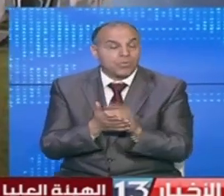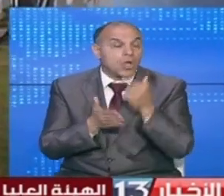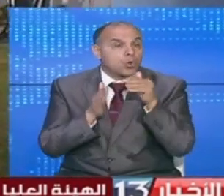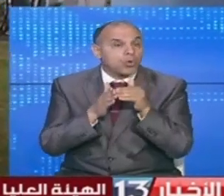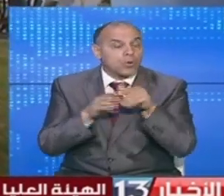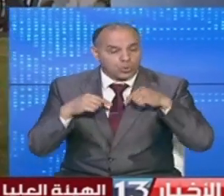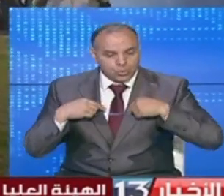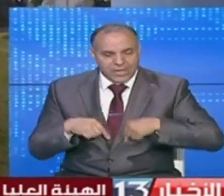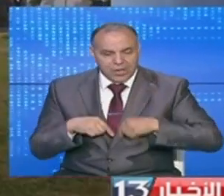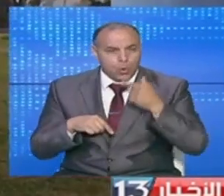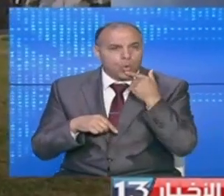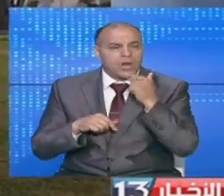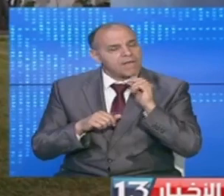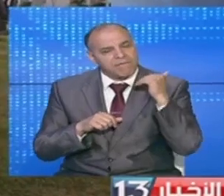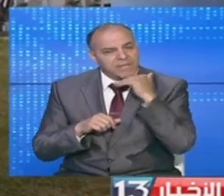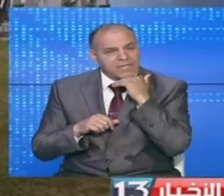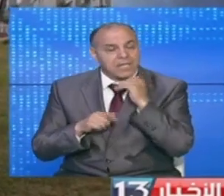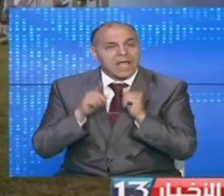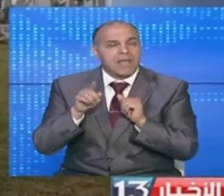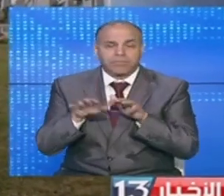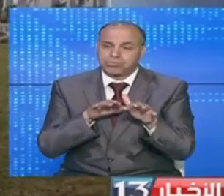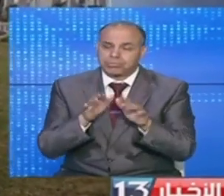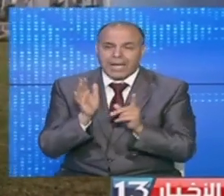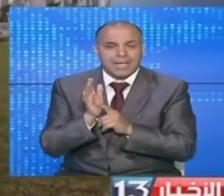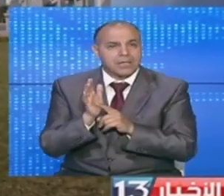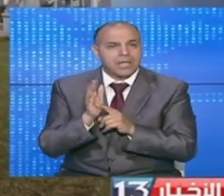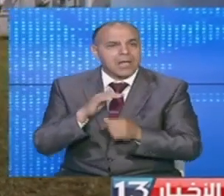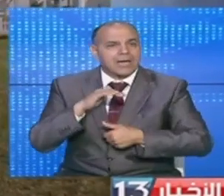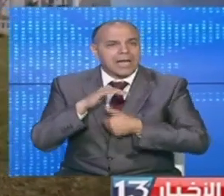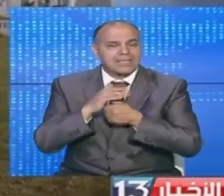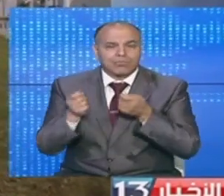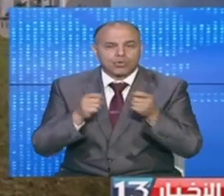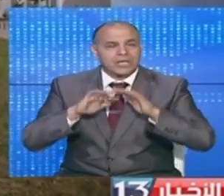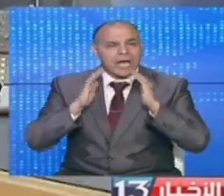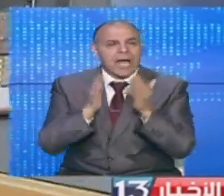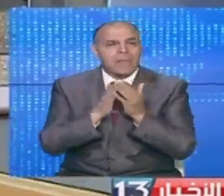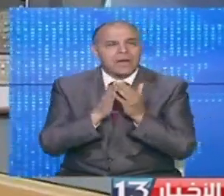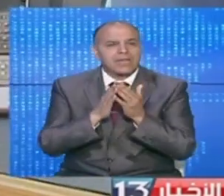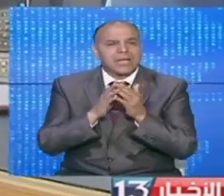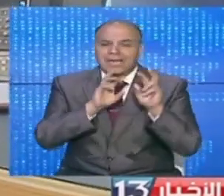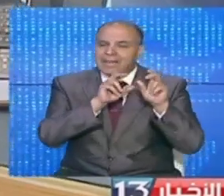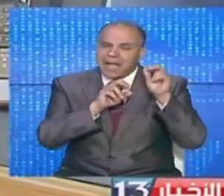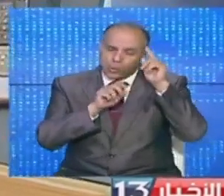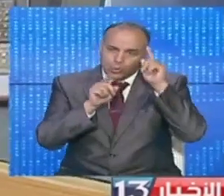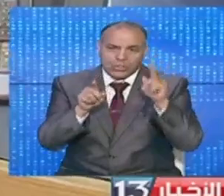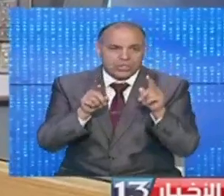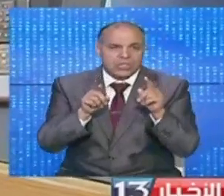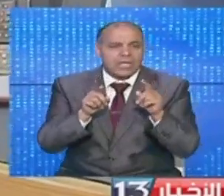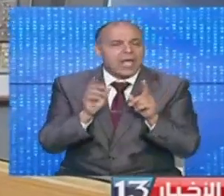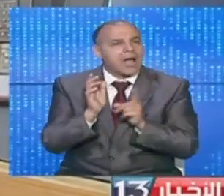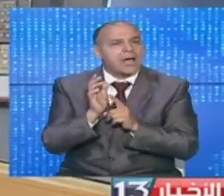وطالبت الحكومة بالتسريع في إجراءات تسمية رئيس مدير عام لمؤسسة الإذاعة التونسية